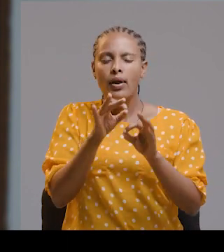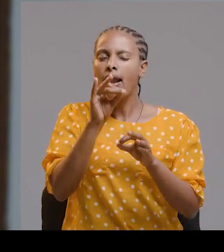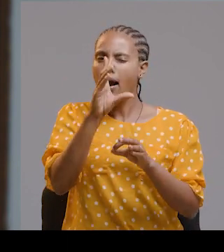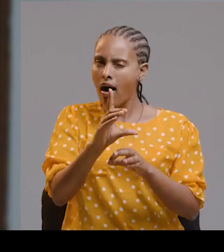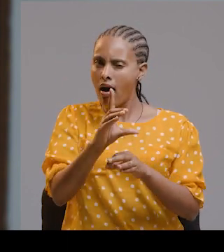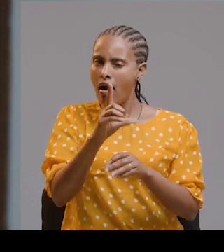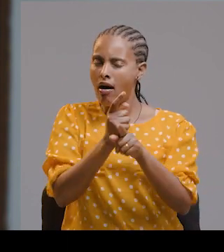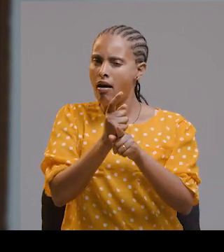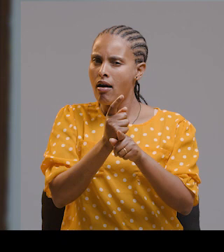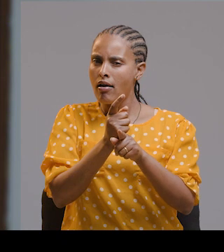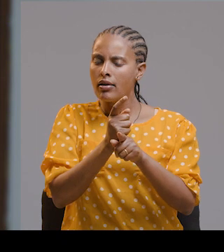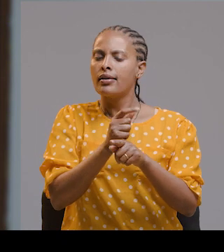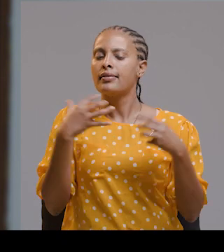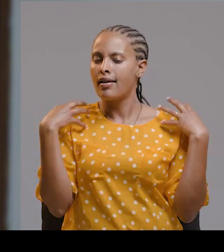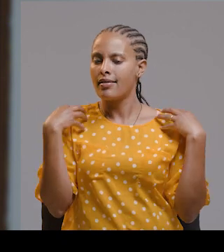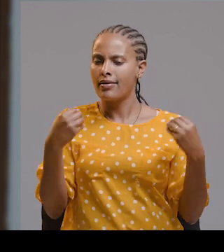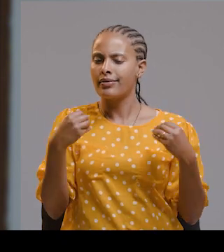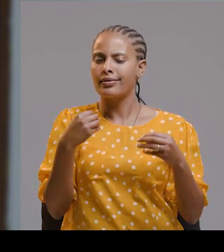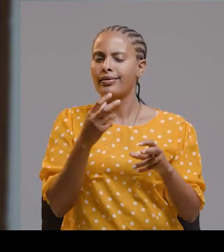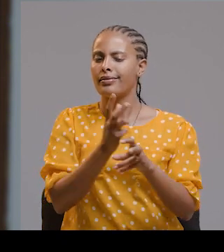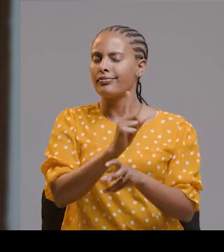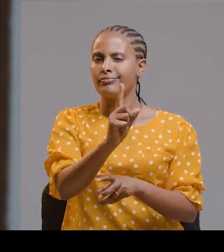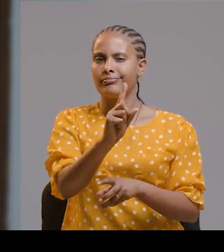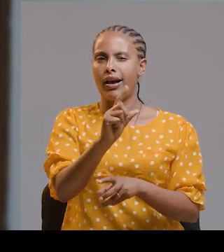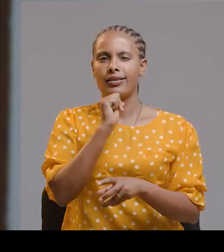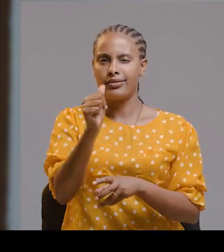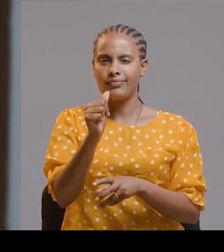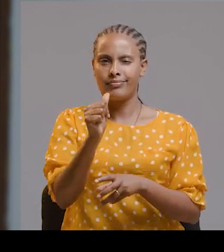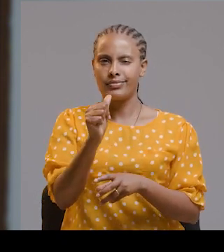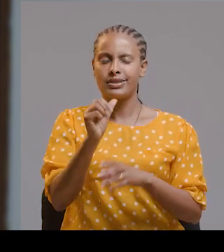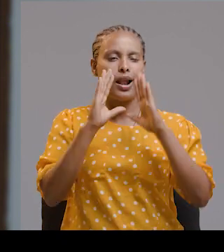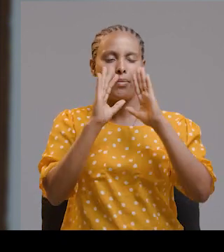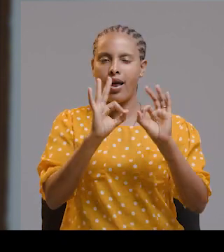ለካ ደህንነቴ ተጠብቀ አይደለም ሴፍ አይደለሁኝም